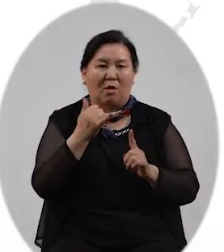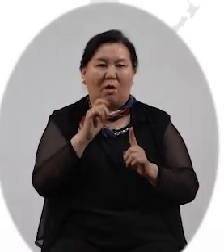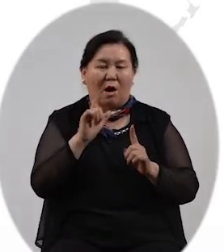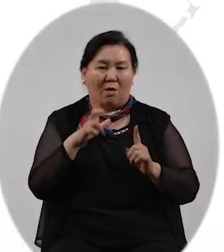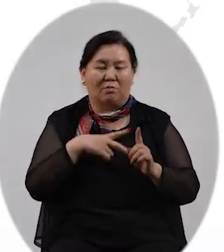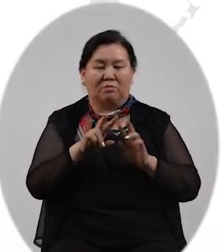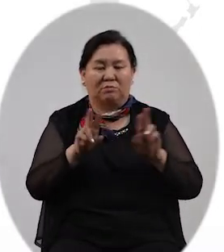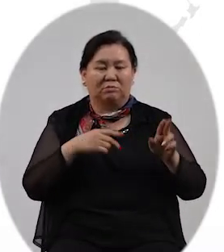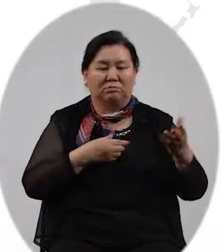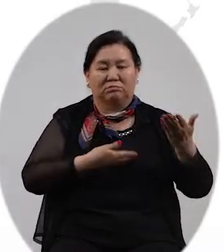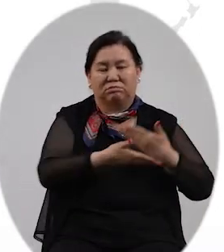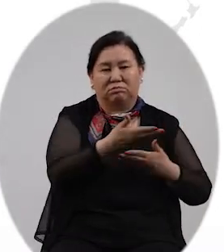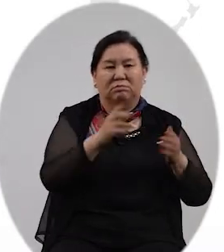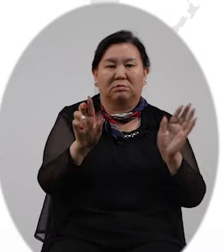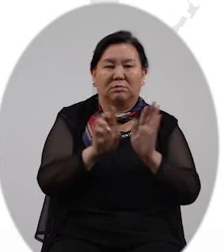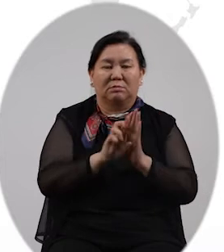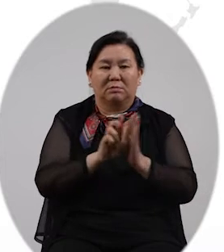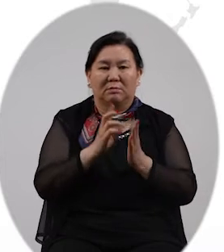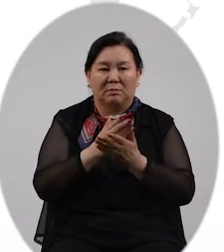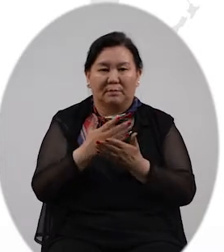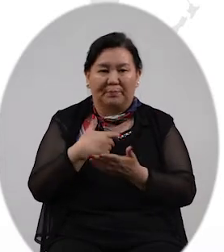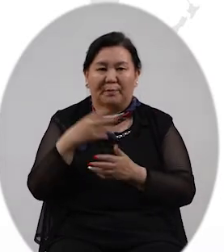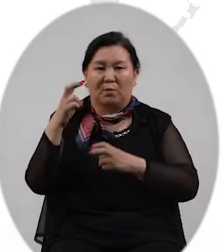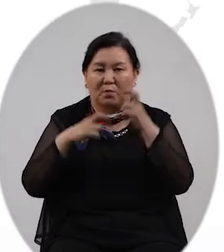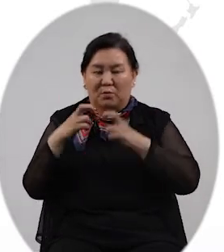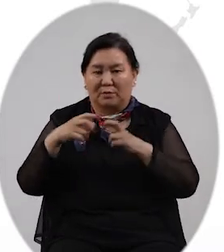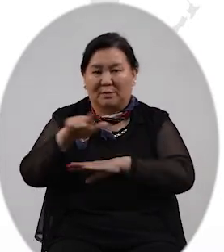хоорондоо худалдаалах юм боломжтой. За үйлдвэрийн газрыг